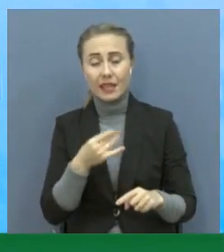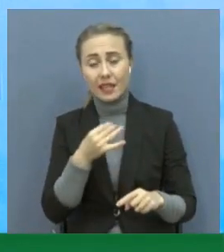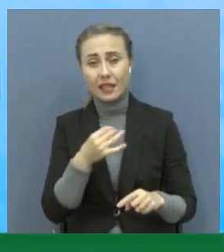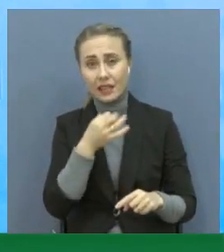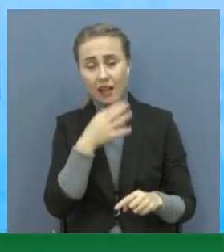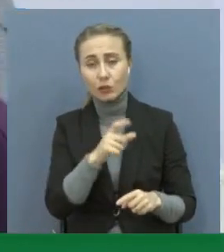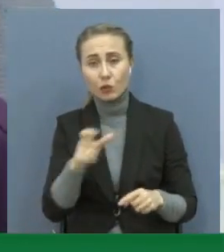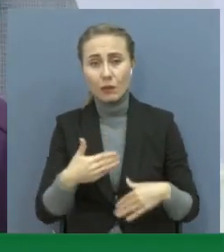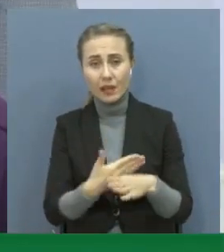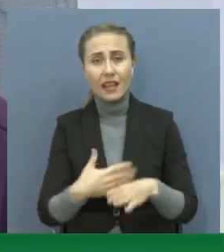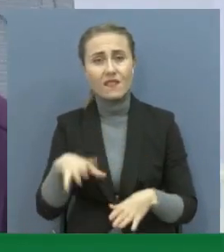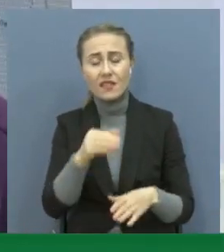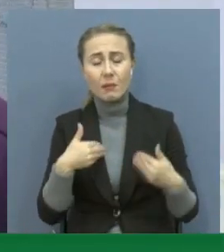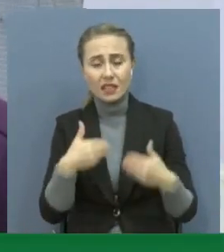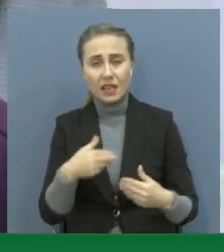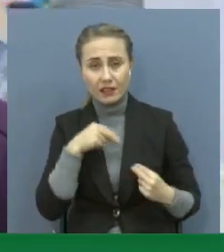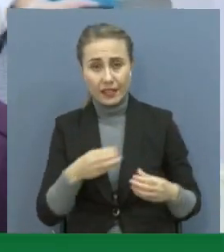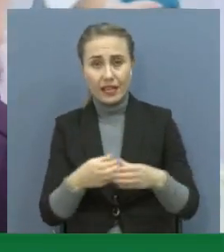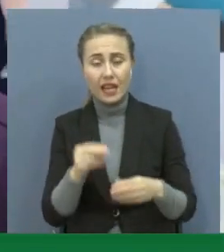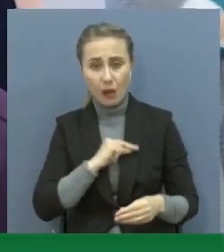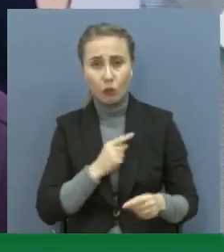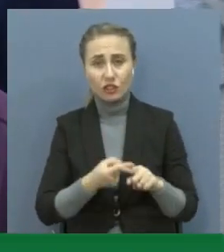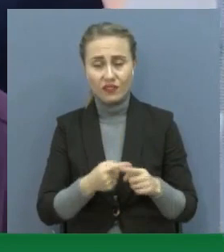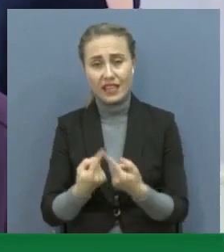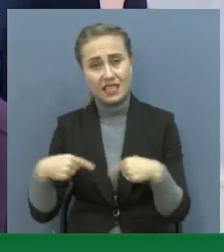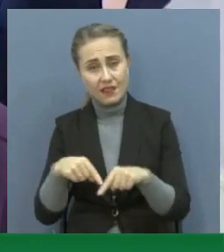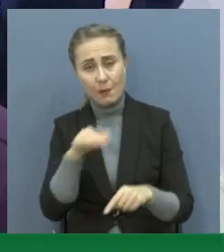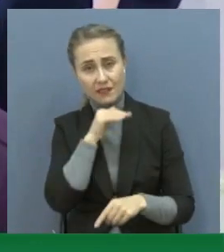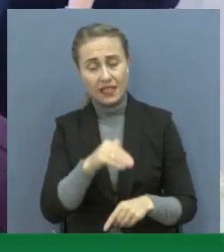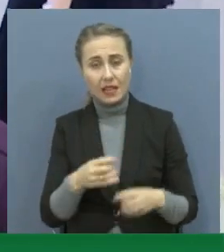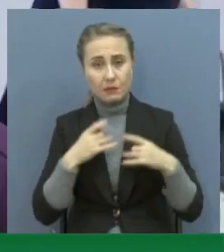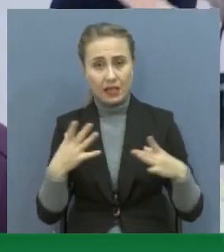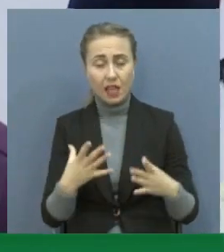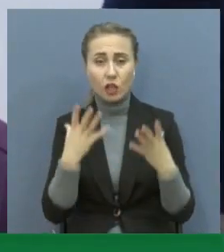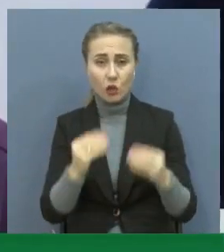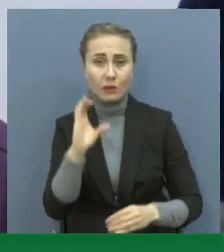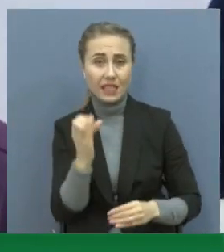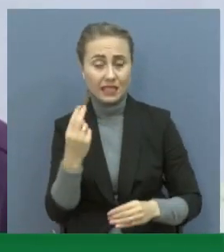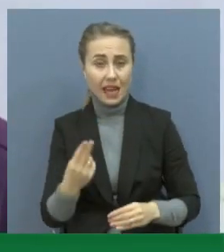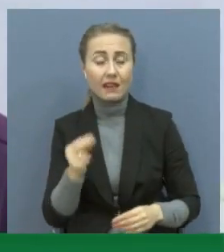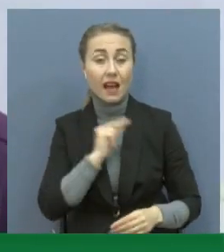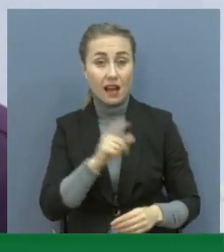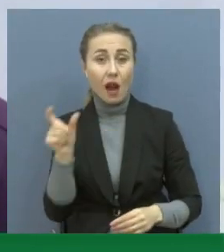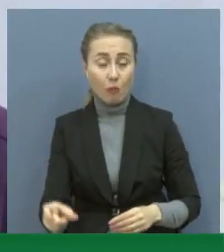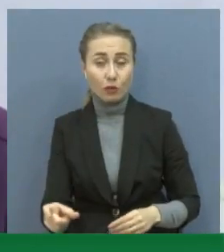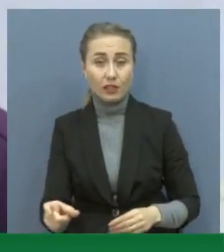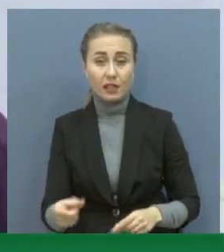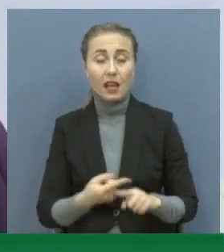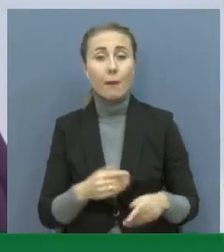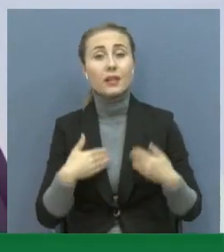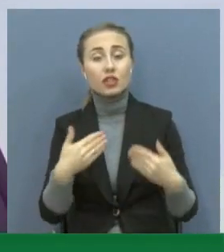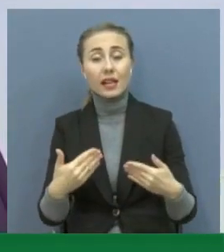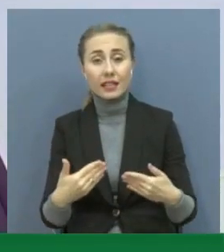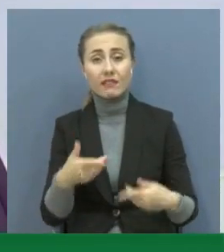бы поздравить всех коллег, работающих в этой сфере, с профессиональным праздником Днем социального работника.